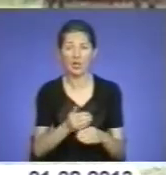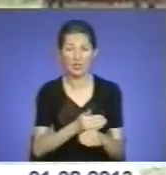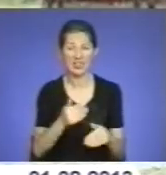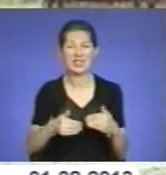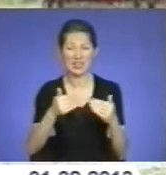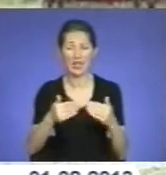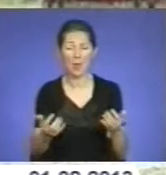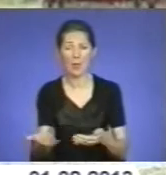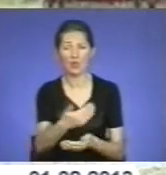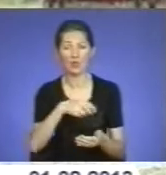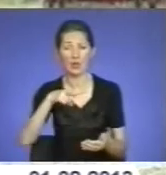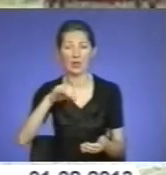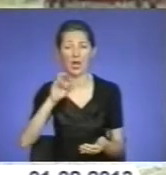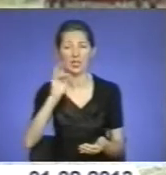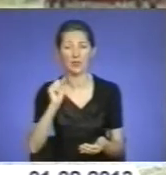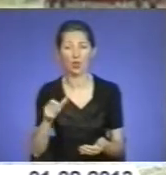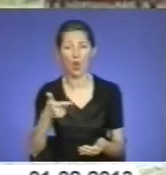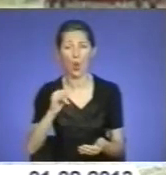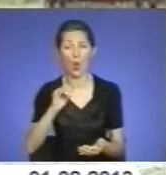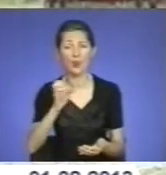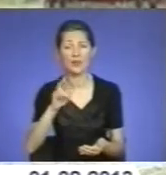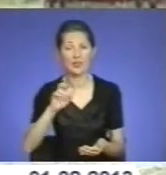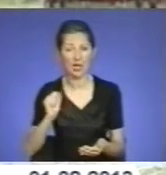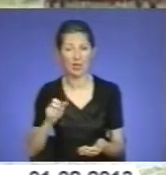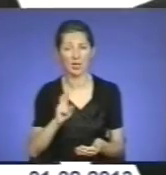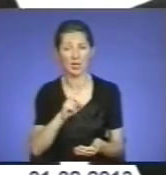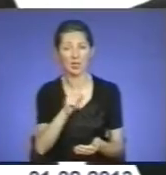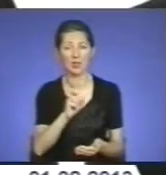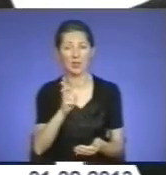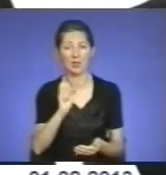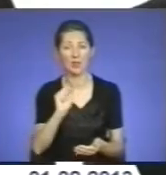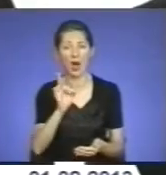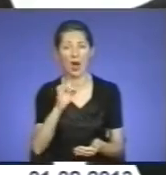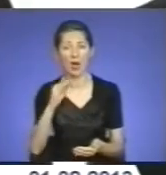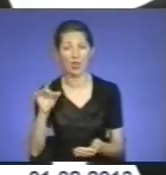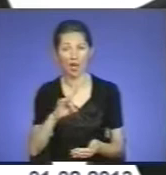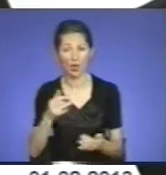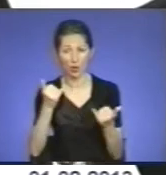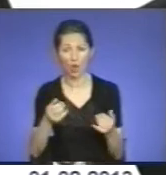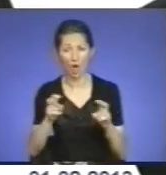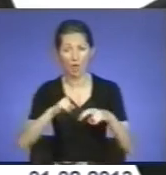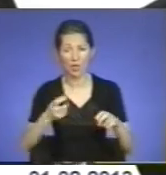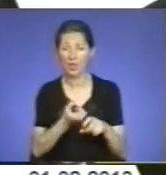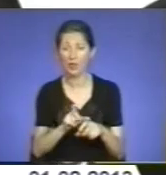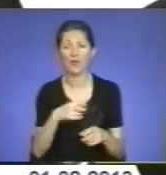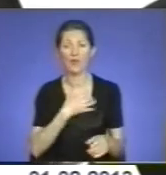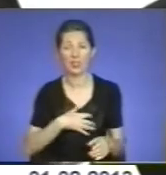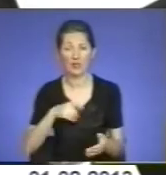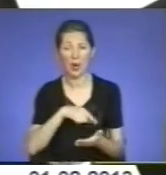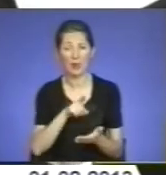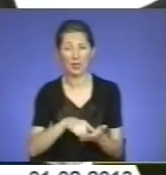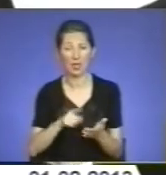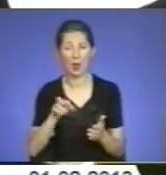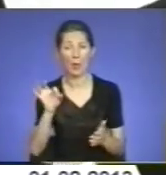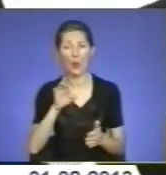Лановецькому, Гусятинському, Козівському і Збараському районах. Сьогодні ми розглядали досить важливе питання про хід